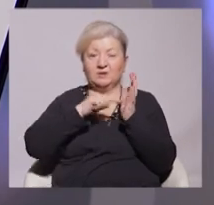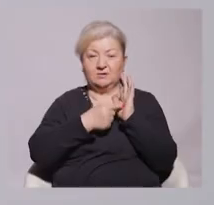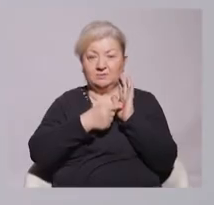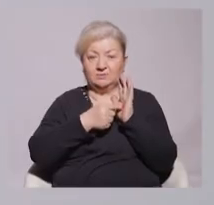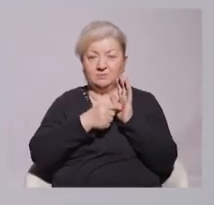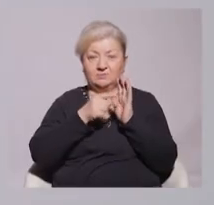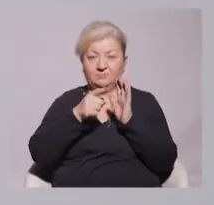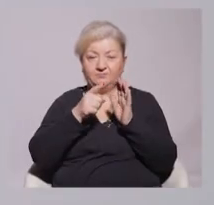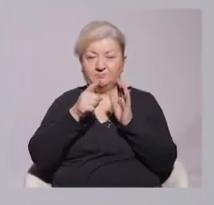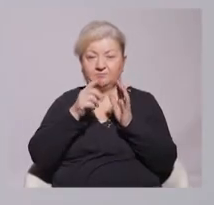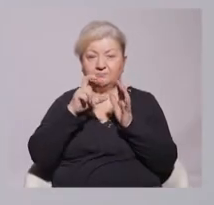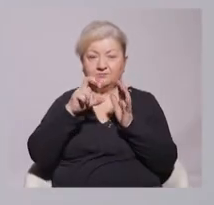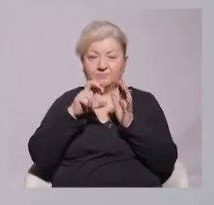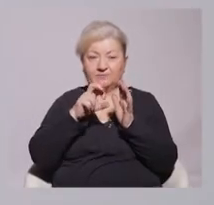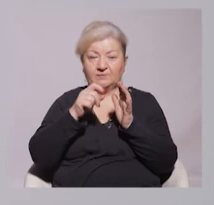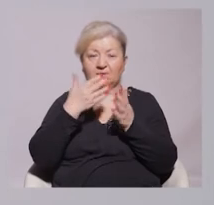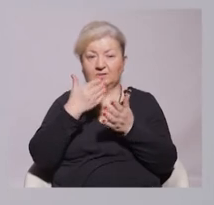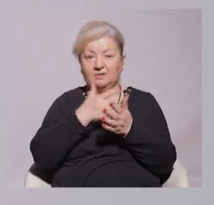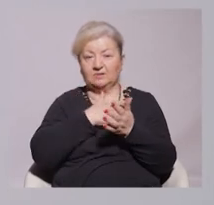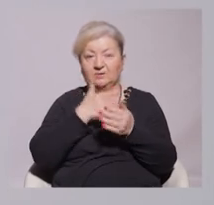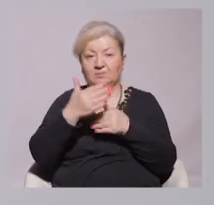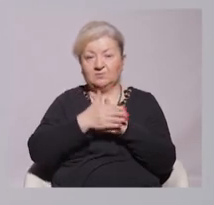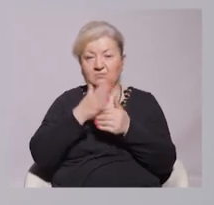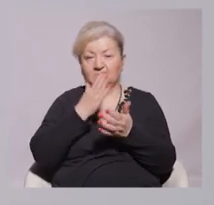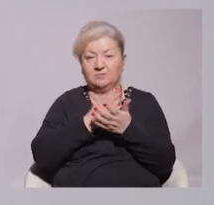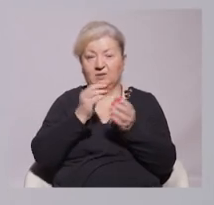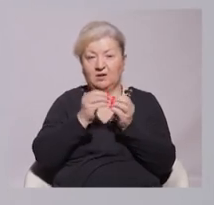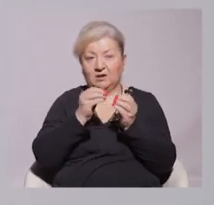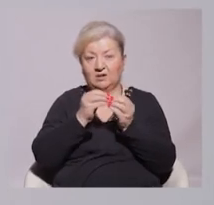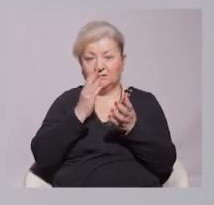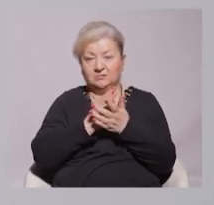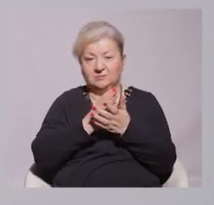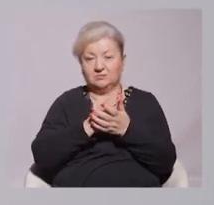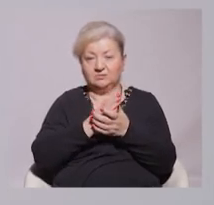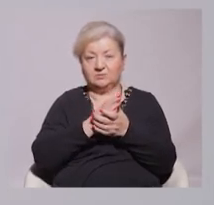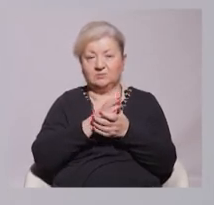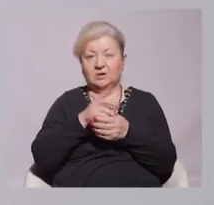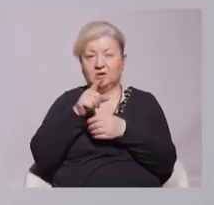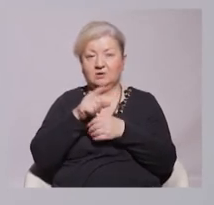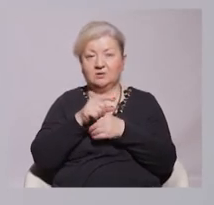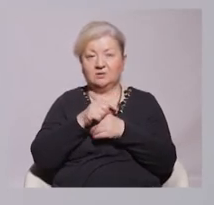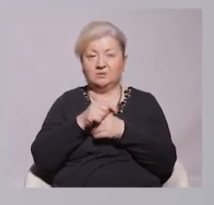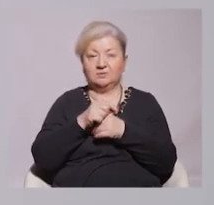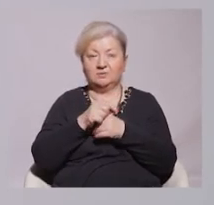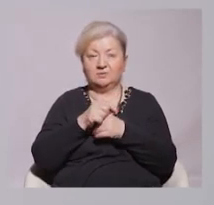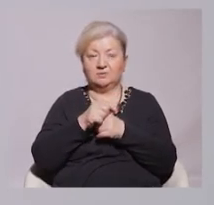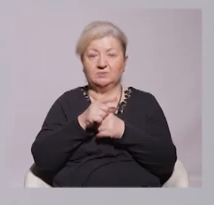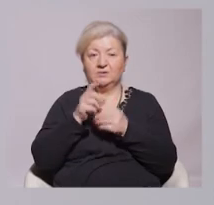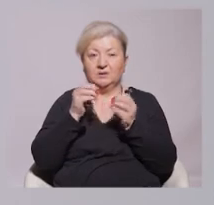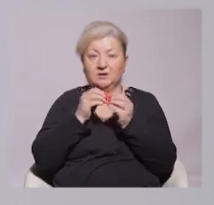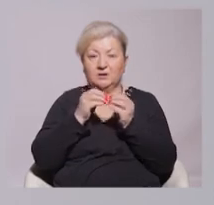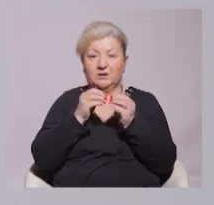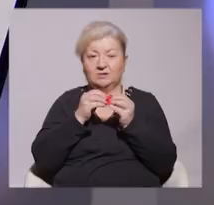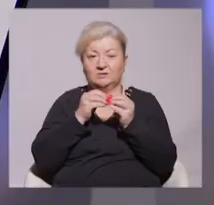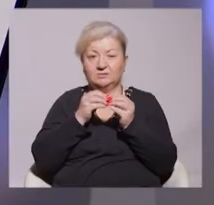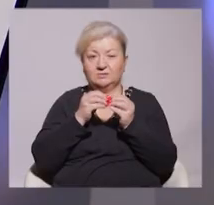გამრავლებული ესე იგი g-ზე, რომელიც დაახლოებით 10-ია და h-ი, რომელიც ჩვენ უნდა ვიპოვოთ, ასევე 10 მესამე ხარისხად